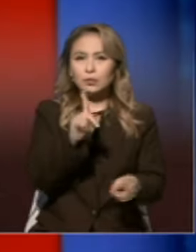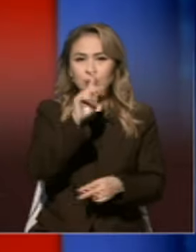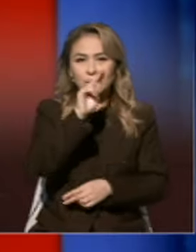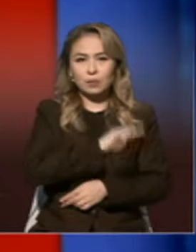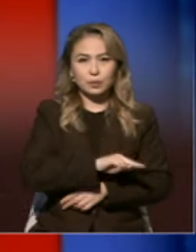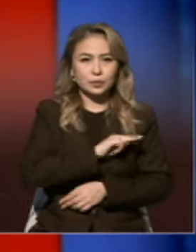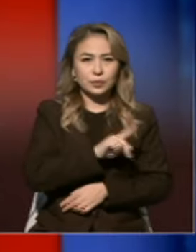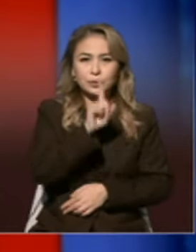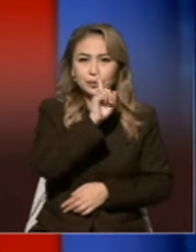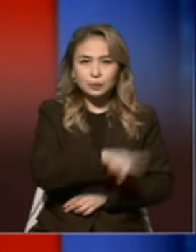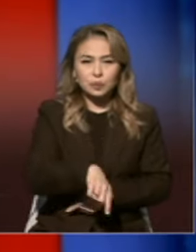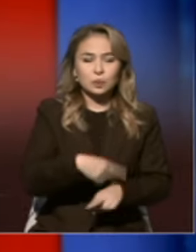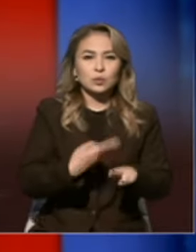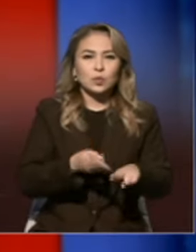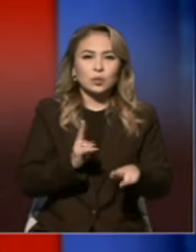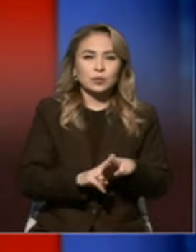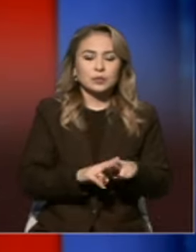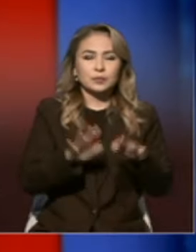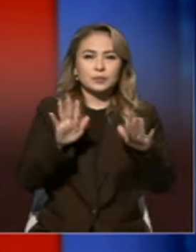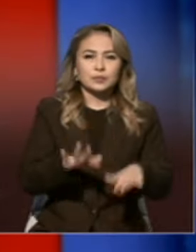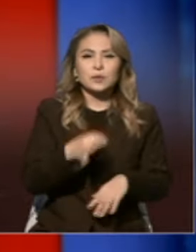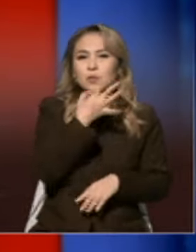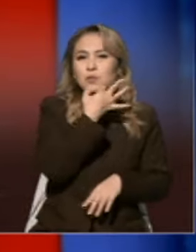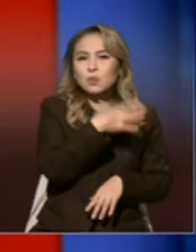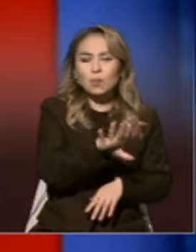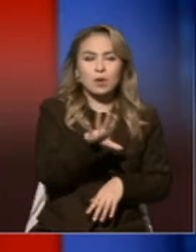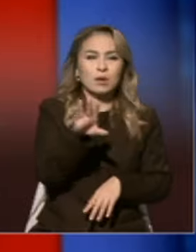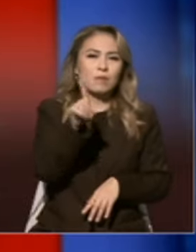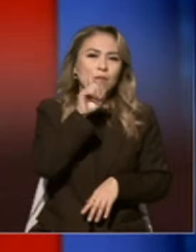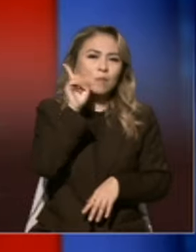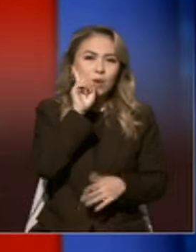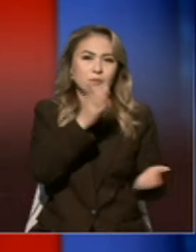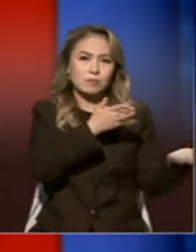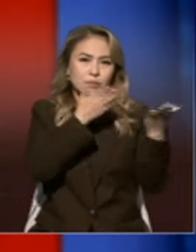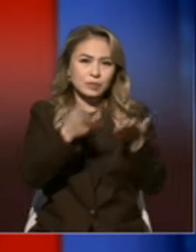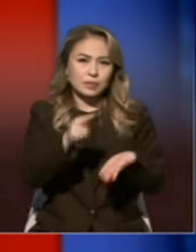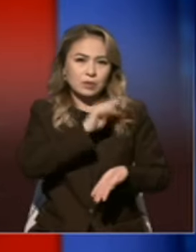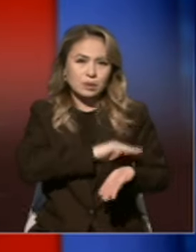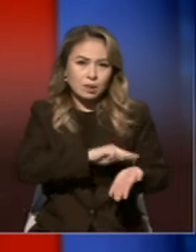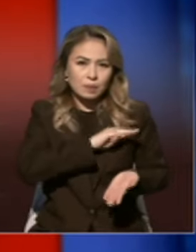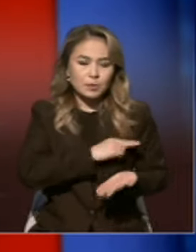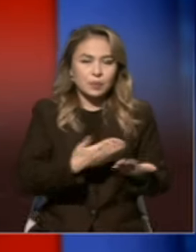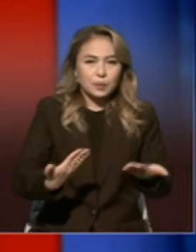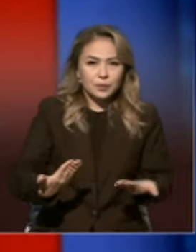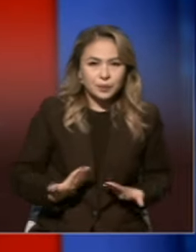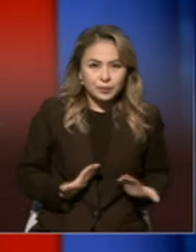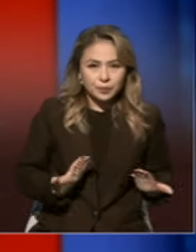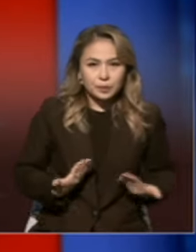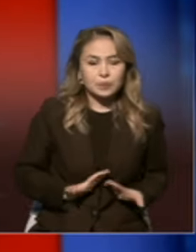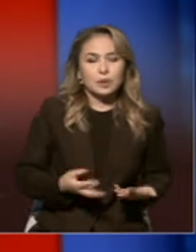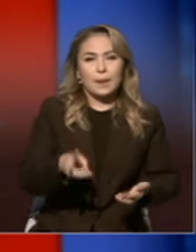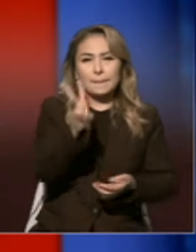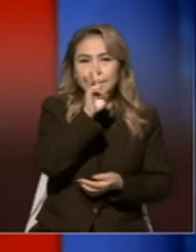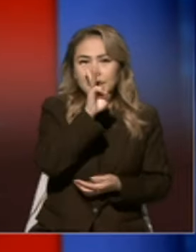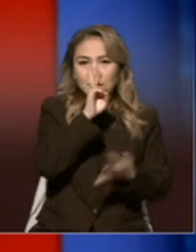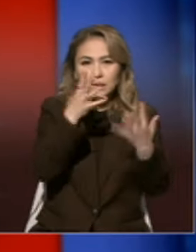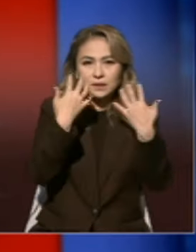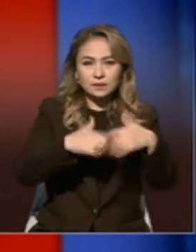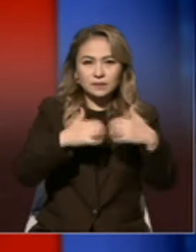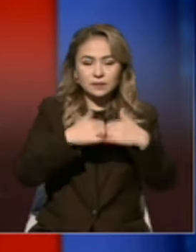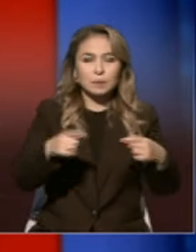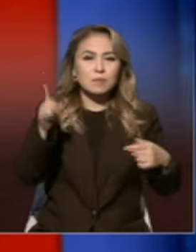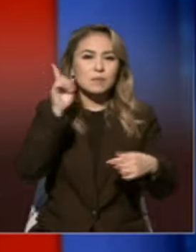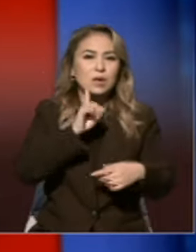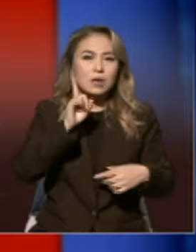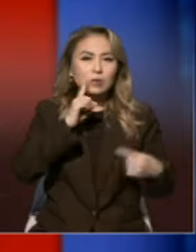туындап отыр. Сондықтан да біз 100 жерден адамдар, жастар сол жаққа шақырайық, олардың әлеуметтік мәселелері, айлық мәселесі дұрыстап